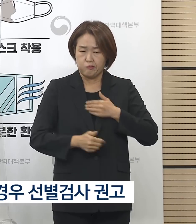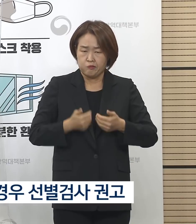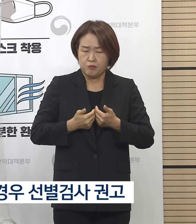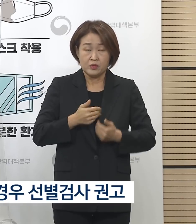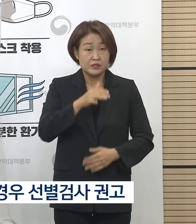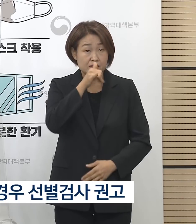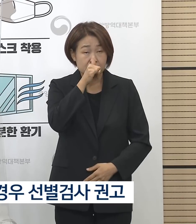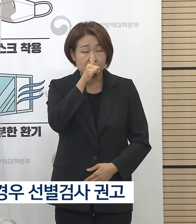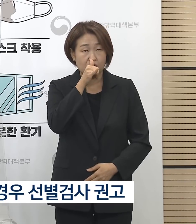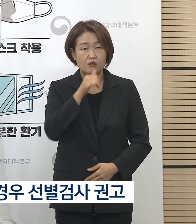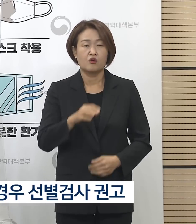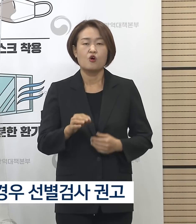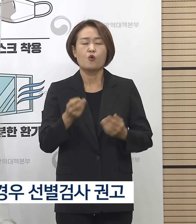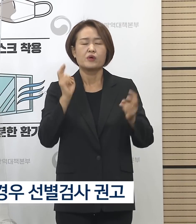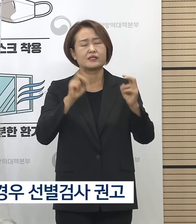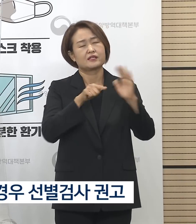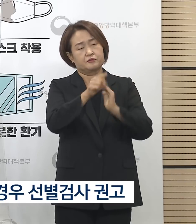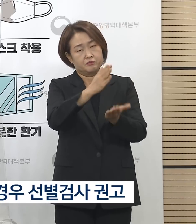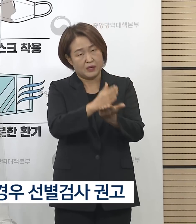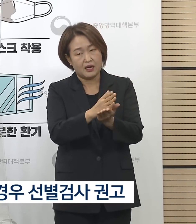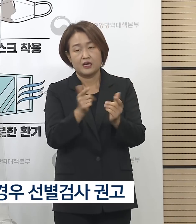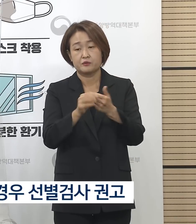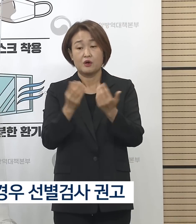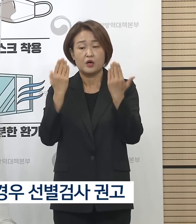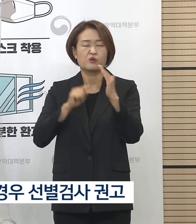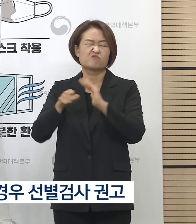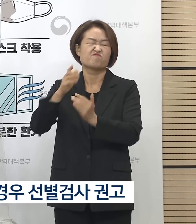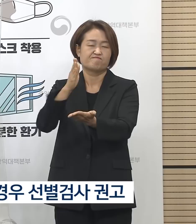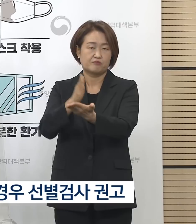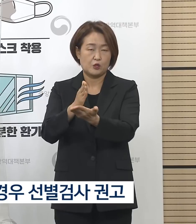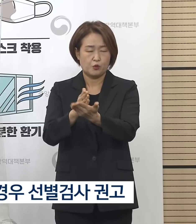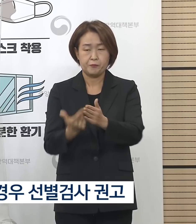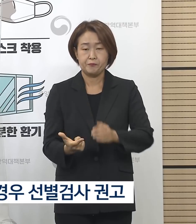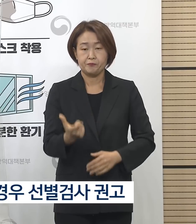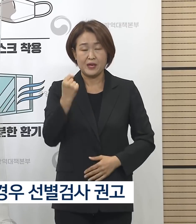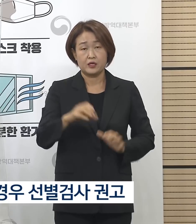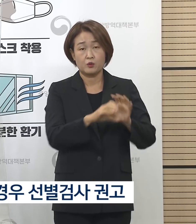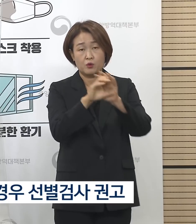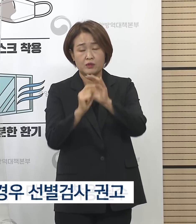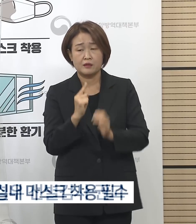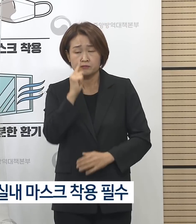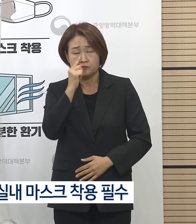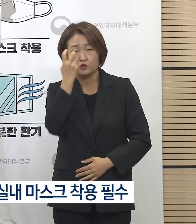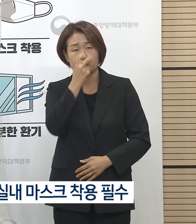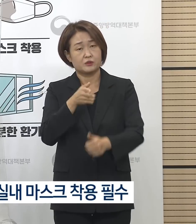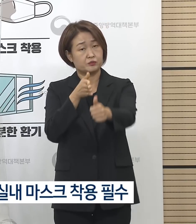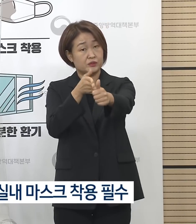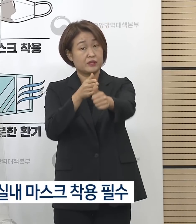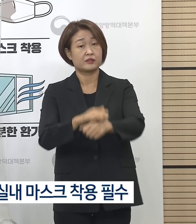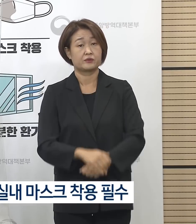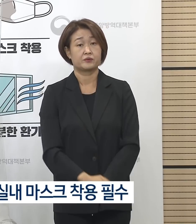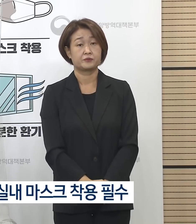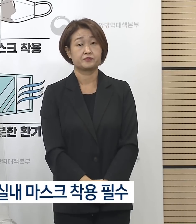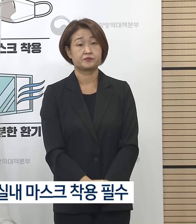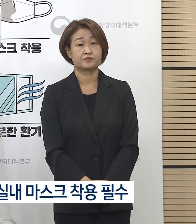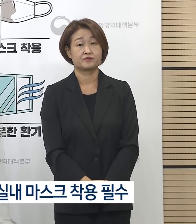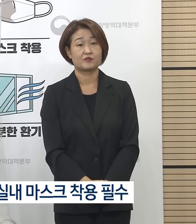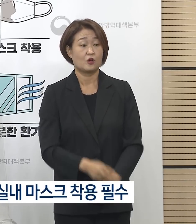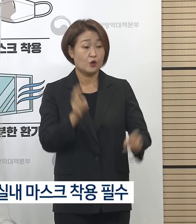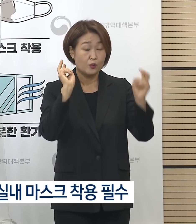있을 경우에는 출근 또는 등교를 하지 말고 즉시 검사를 받아주시기를 당부를 드립니다.